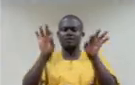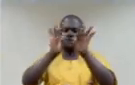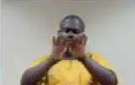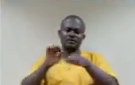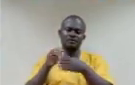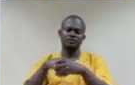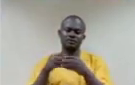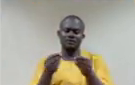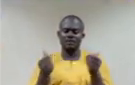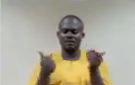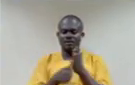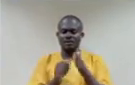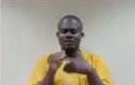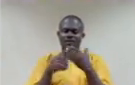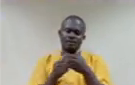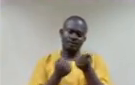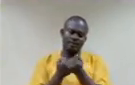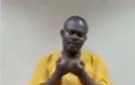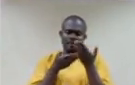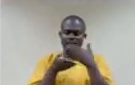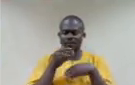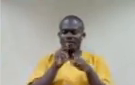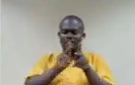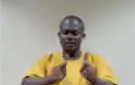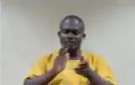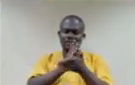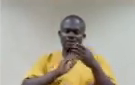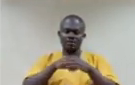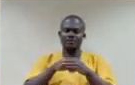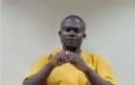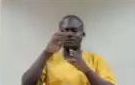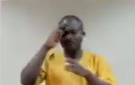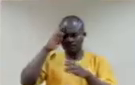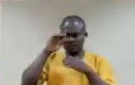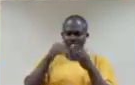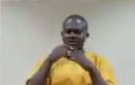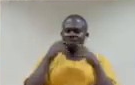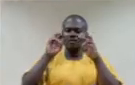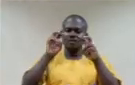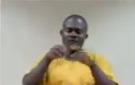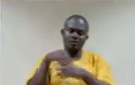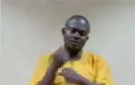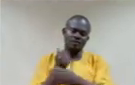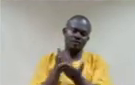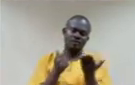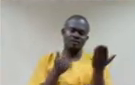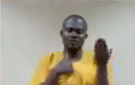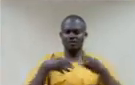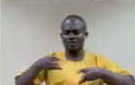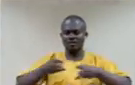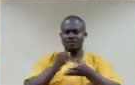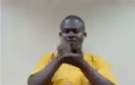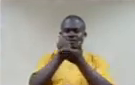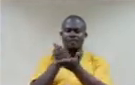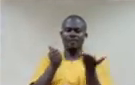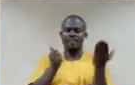gukemura amakimbirane no gushyigikira ibiganiro by'amahoro umwe mugize inteko izirikana kotide umubyeyi yemeza ko abakurambere b'u Rwanda bari bafite uburyo